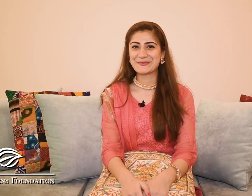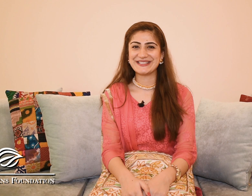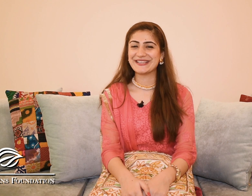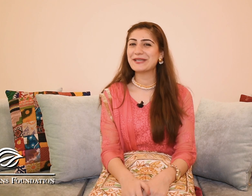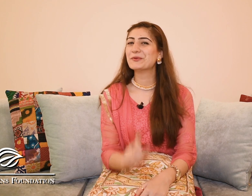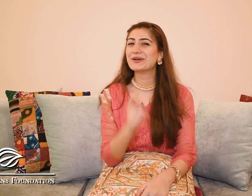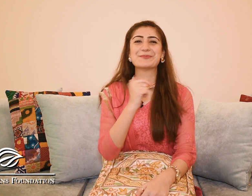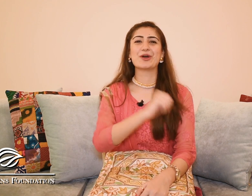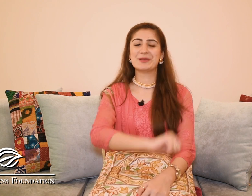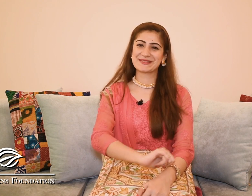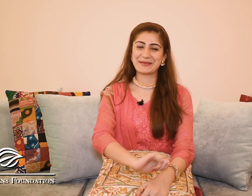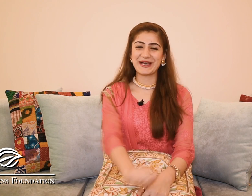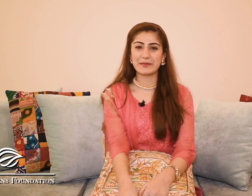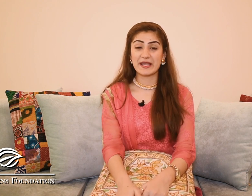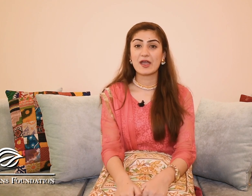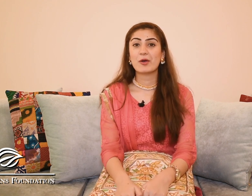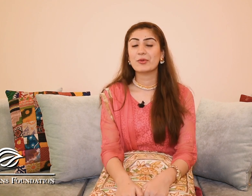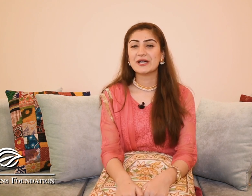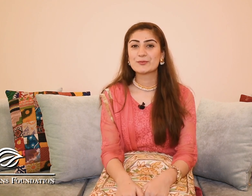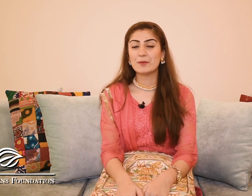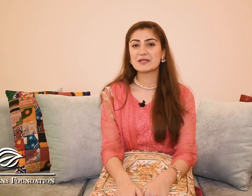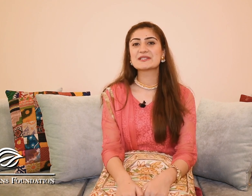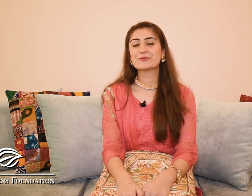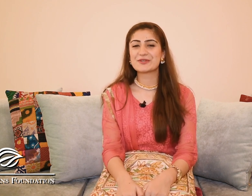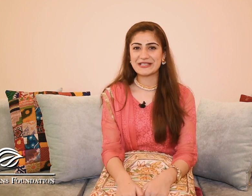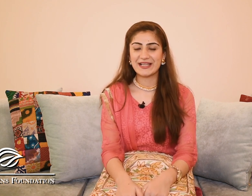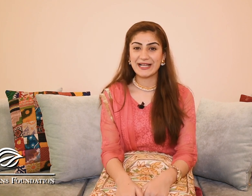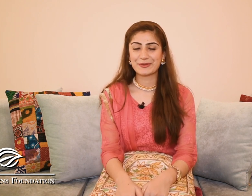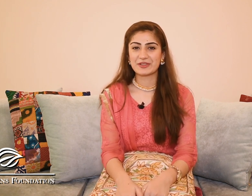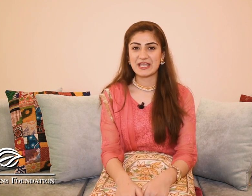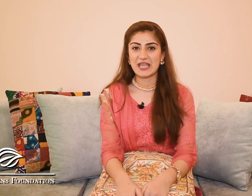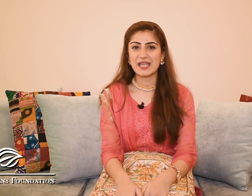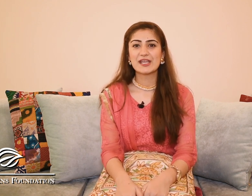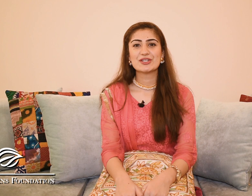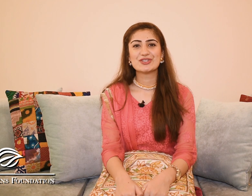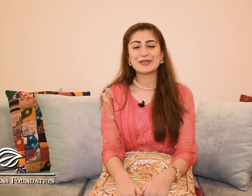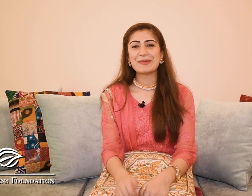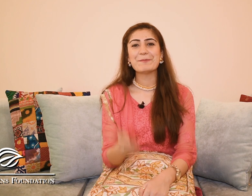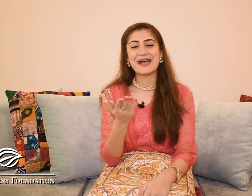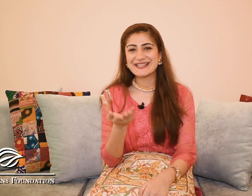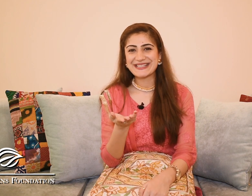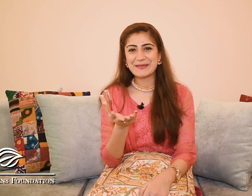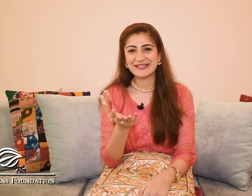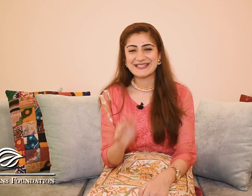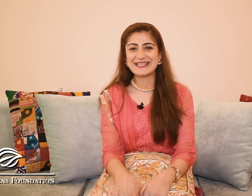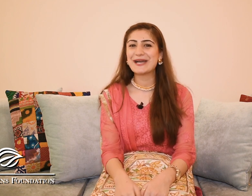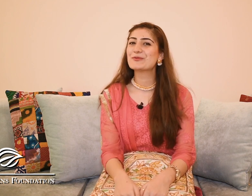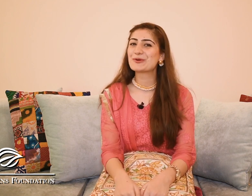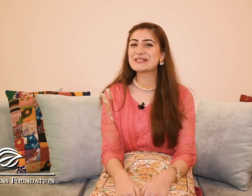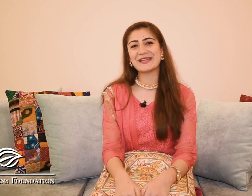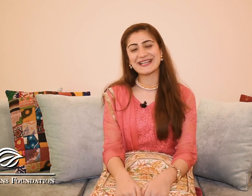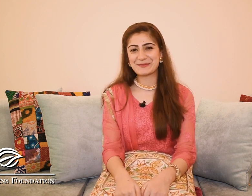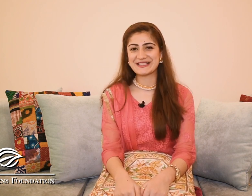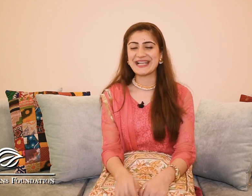आज हम सीखेंगे वर्ड प्रॉब्लम्स के बारे में. वर्ड प्रॉब्लम्स वो सवालात होते हैं जिनमें मैथ्स की मदद से